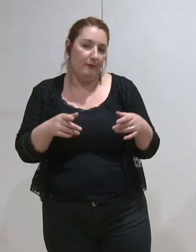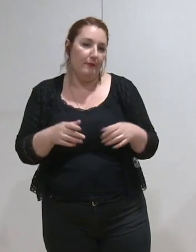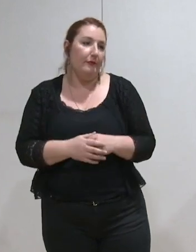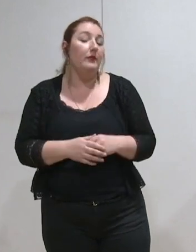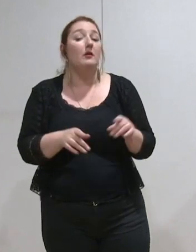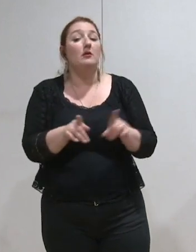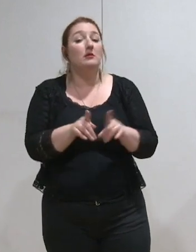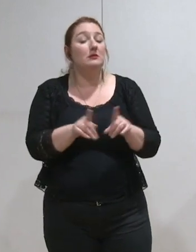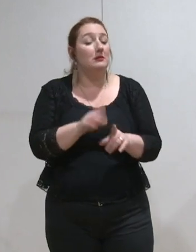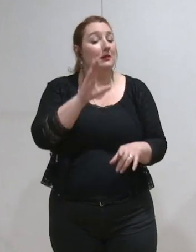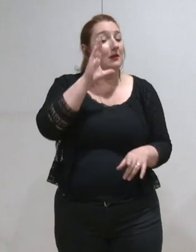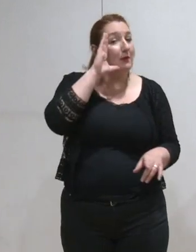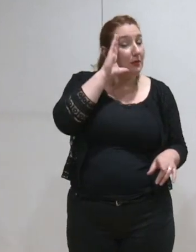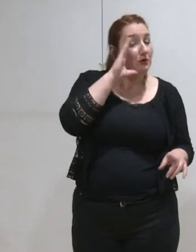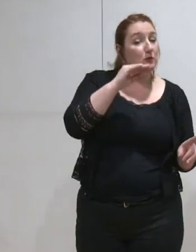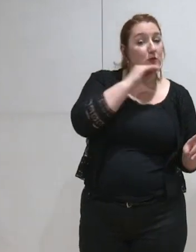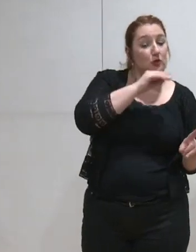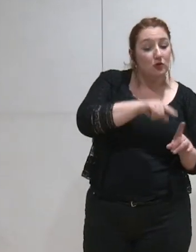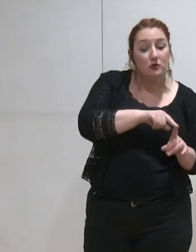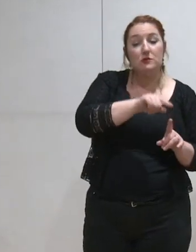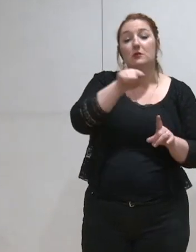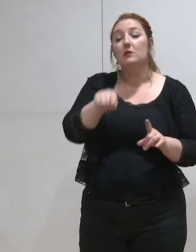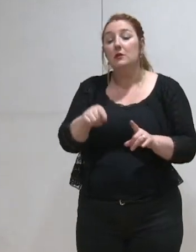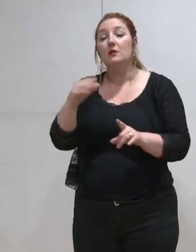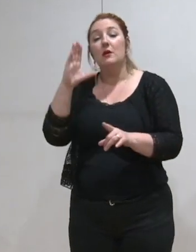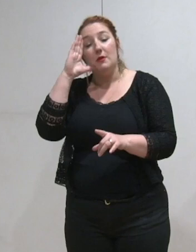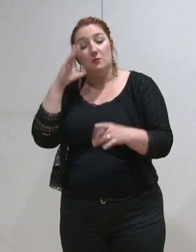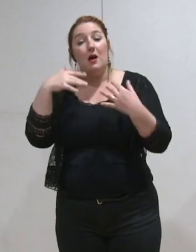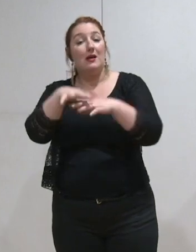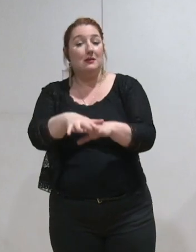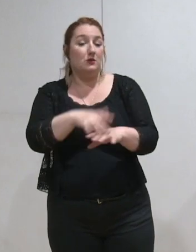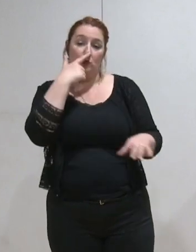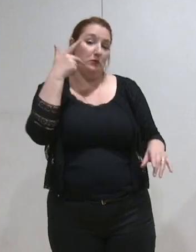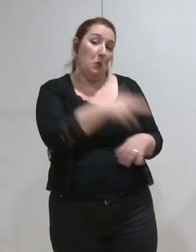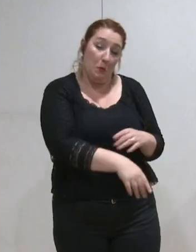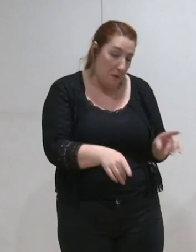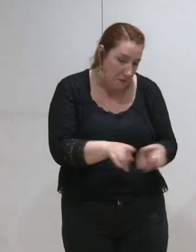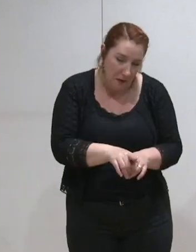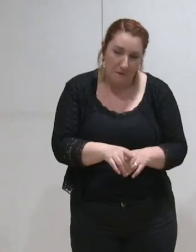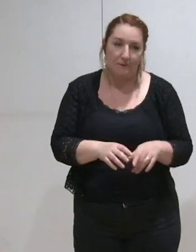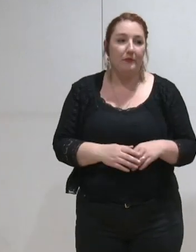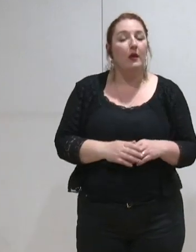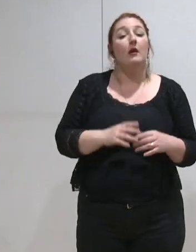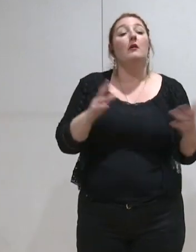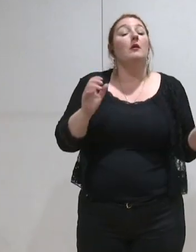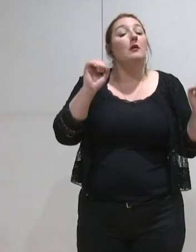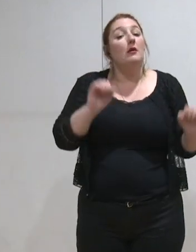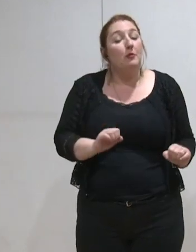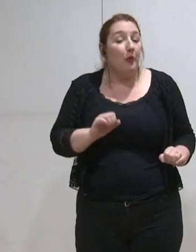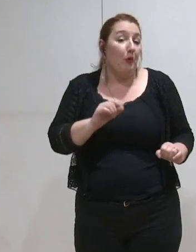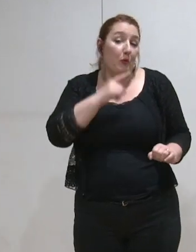d'insertion vous comprendrez Monsieur le Maire chers collègues qu'au regard de C des interrogations et tout en